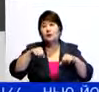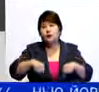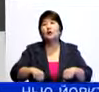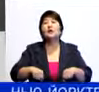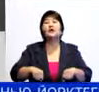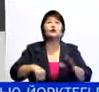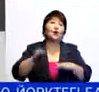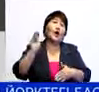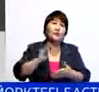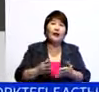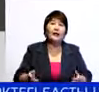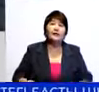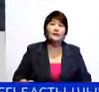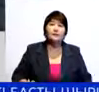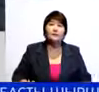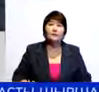бағалады.